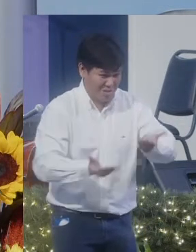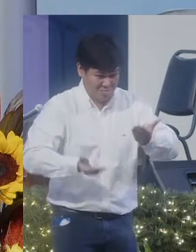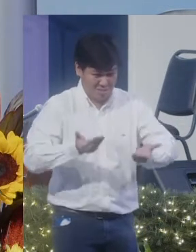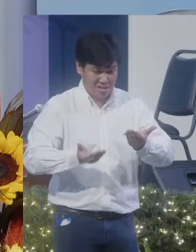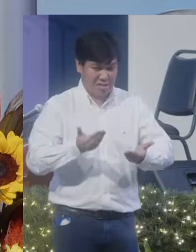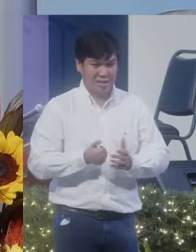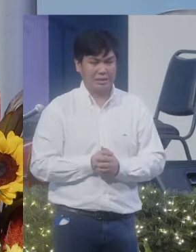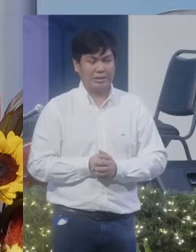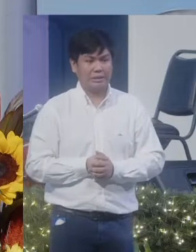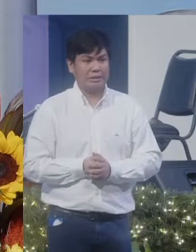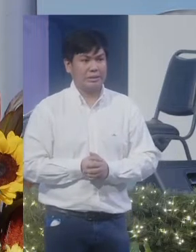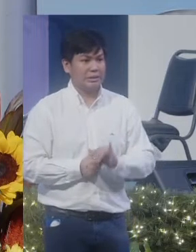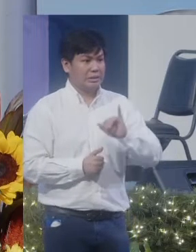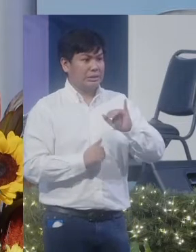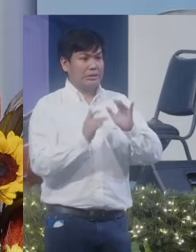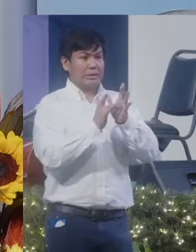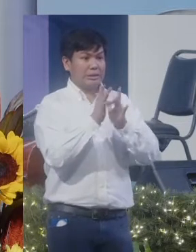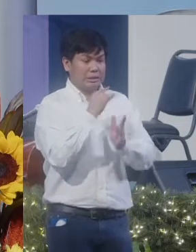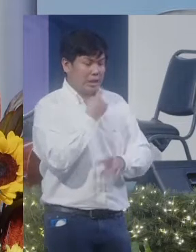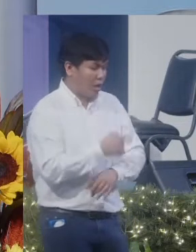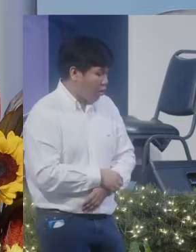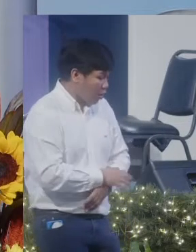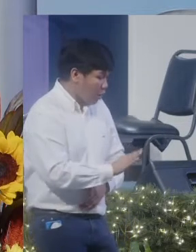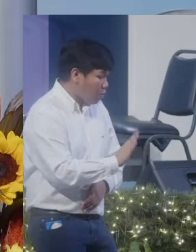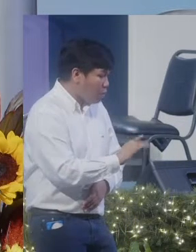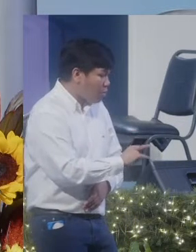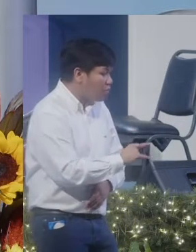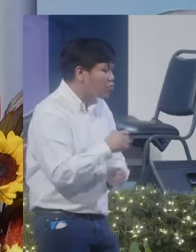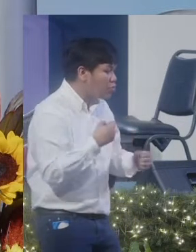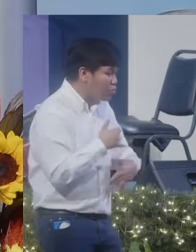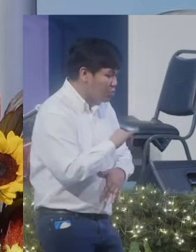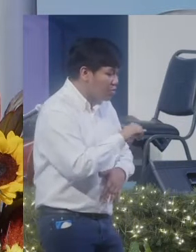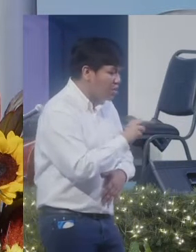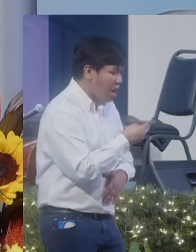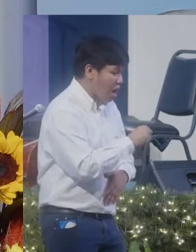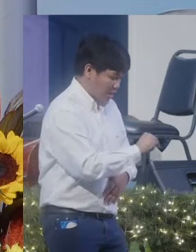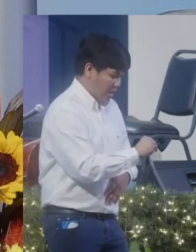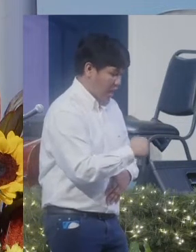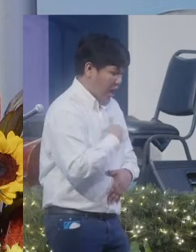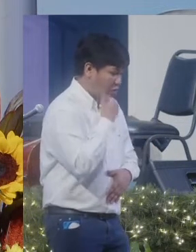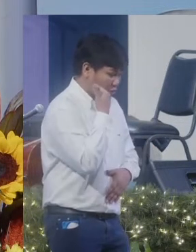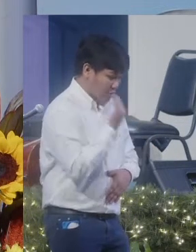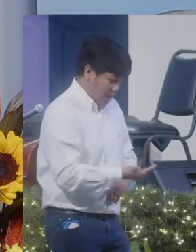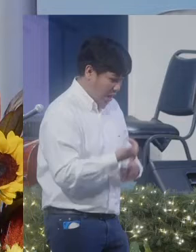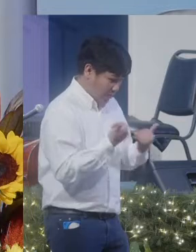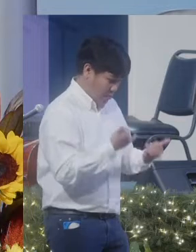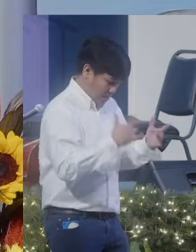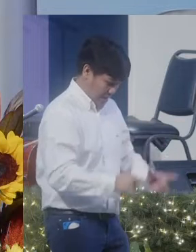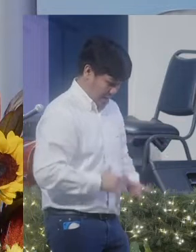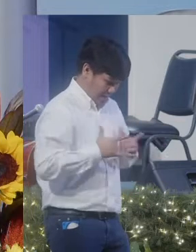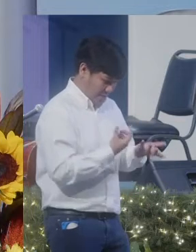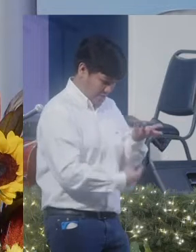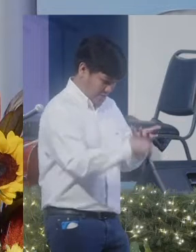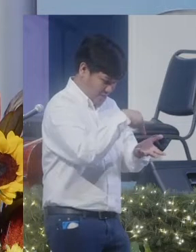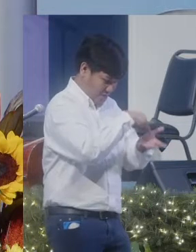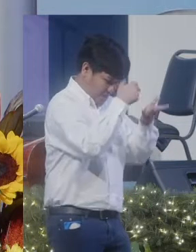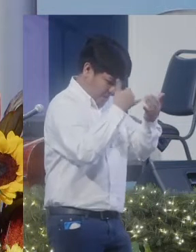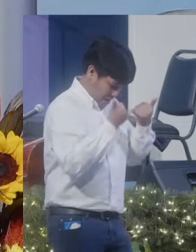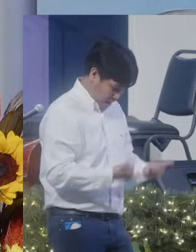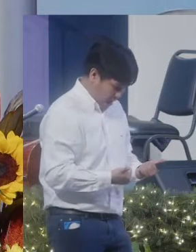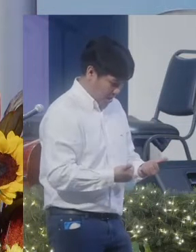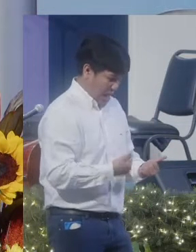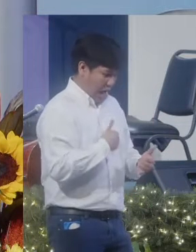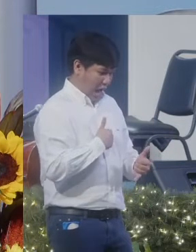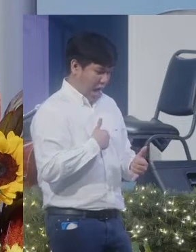Sabi ng Panginoon kay John, "Fear not, I am the first and the last and the living one. I died, and behold, I am alive forevermore. I